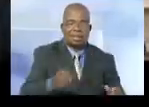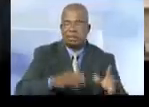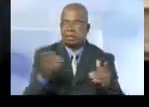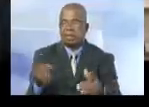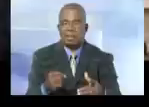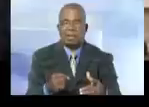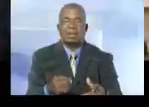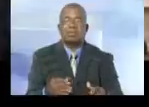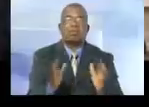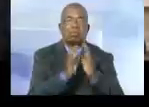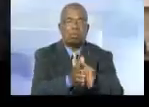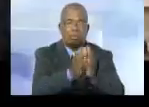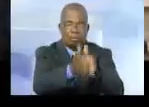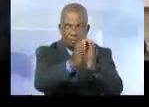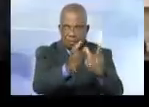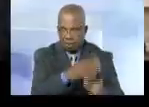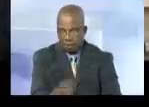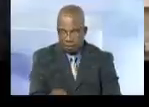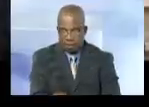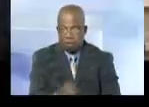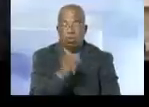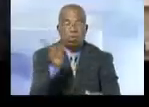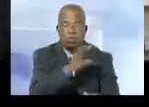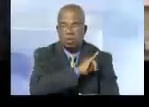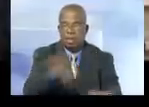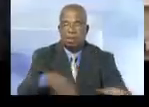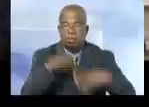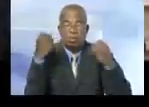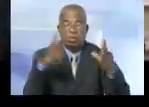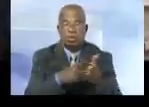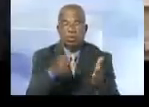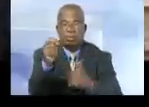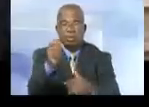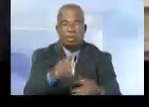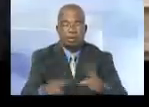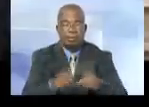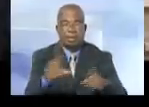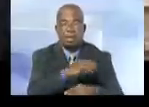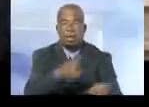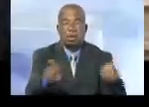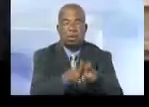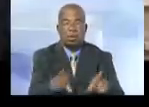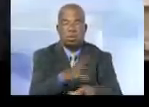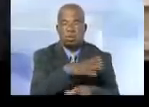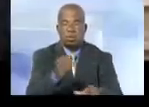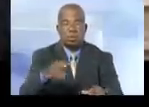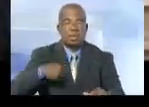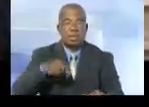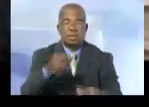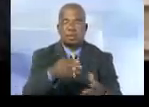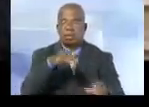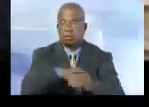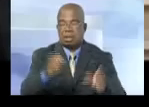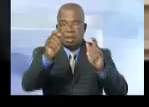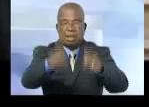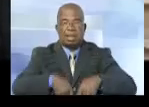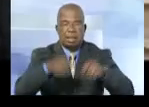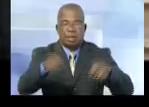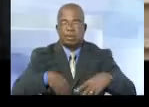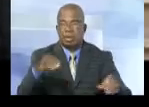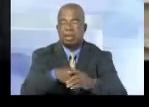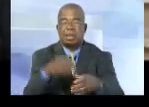investissements portuaires où il y a de très gros projets auxquels nous travaillons, mais également dans l'engineering, dans l'agriculture, la transformation des